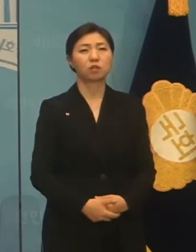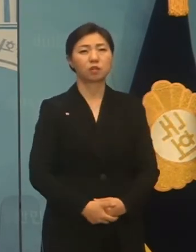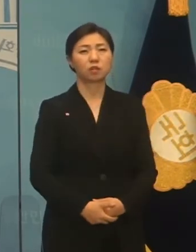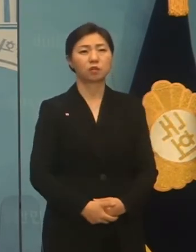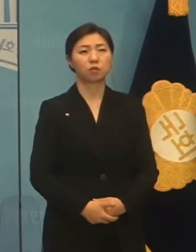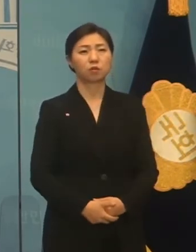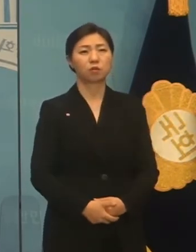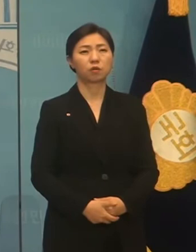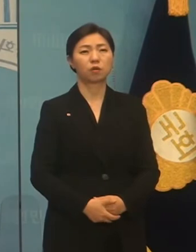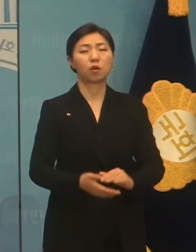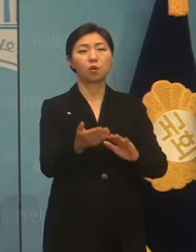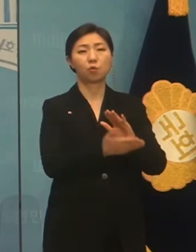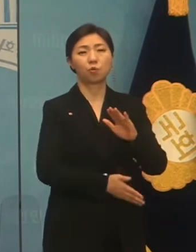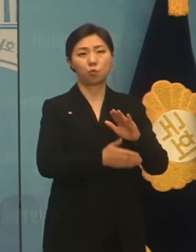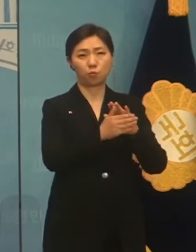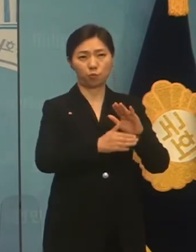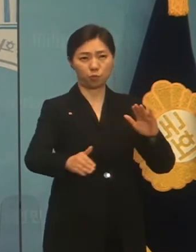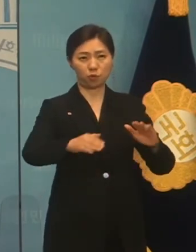공정하고